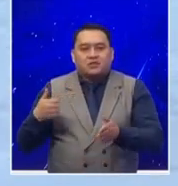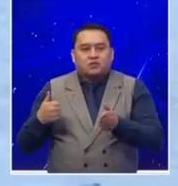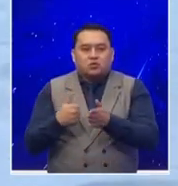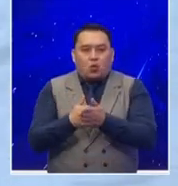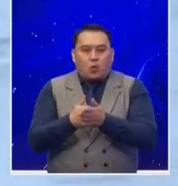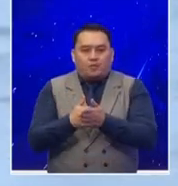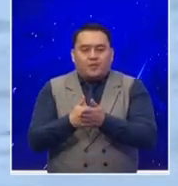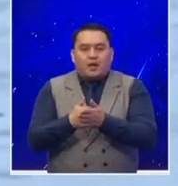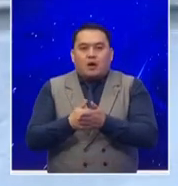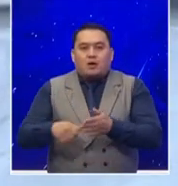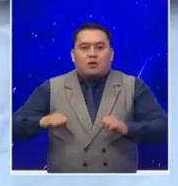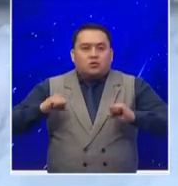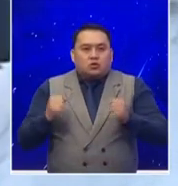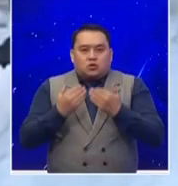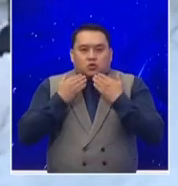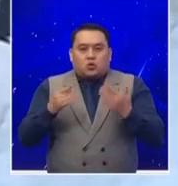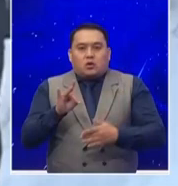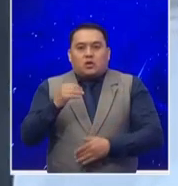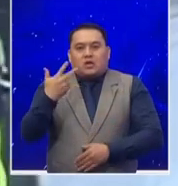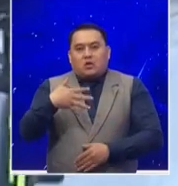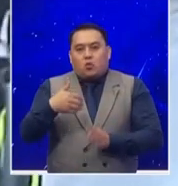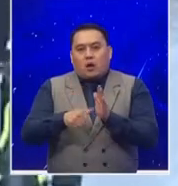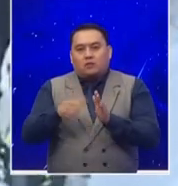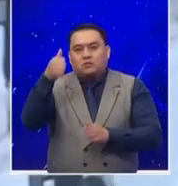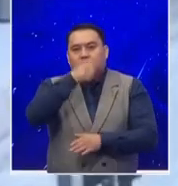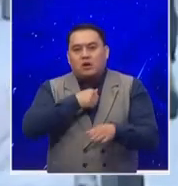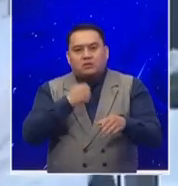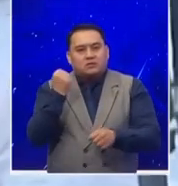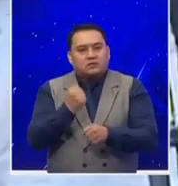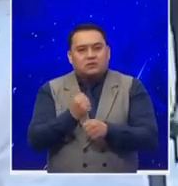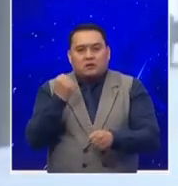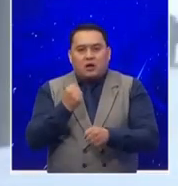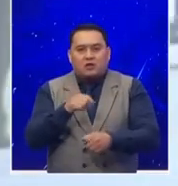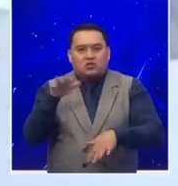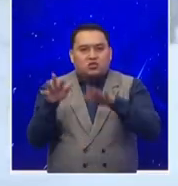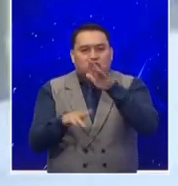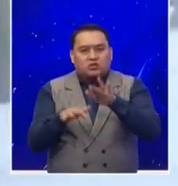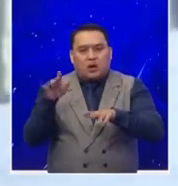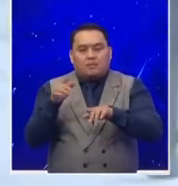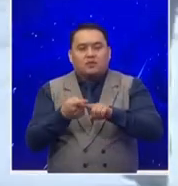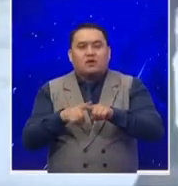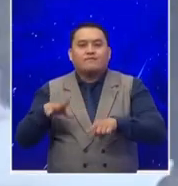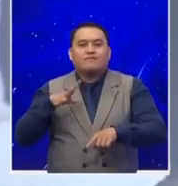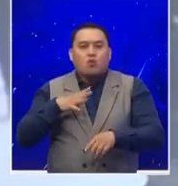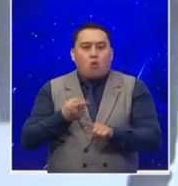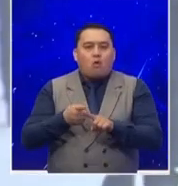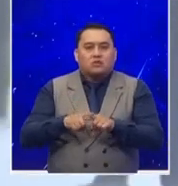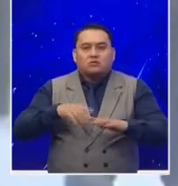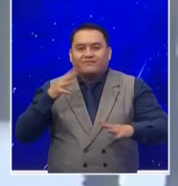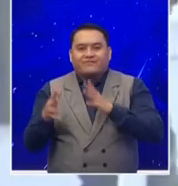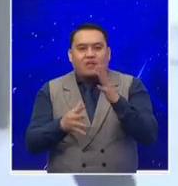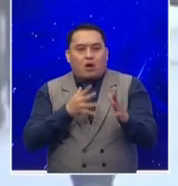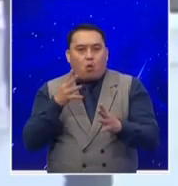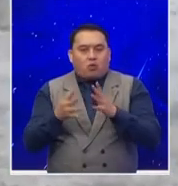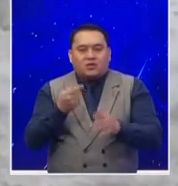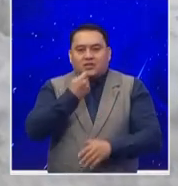төмендеген. Аймақта мұндай аяз соңғы рет 1956 жылы болған. Қатты аяз болып жаңбыр да жауған. Қолайсыз ауа райыны Филомена бораны әкелді.